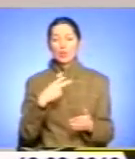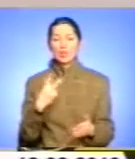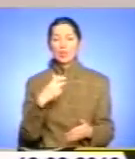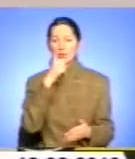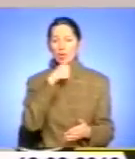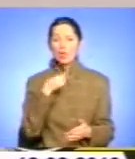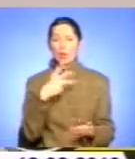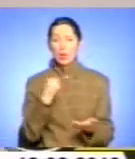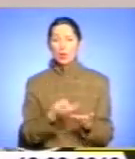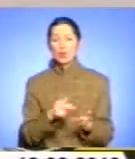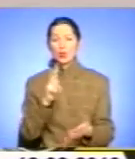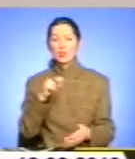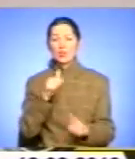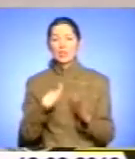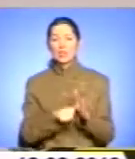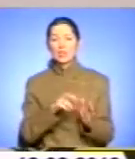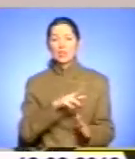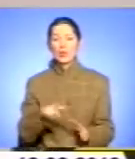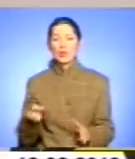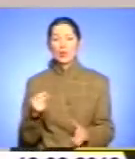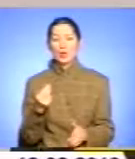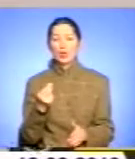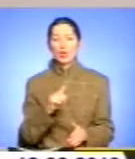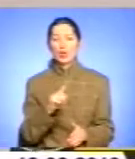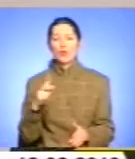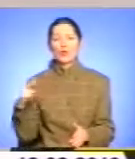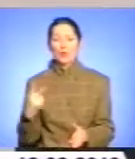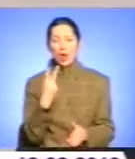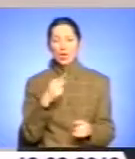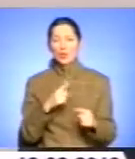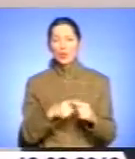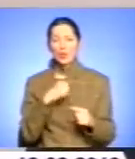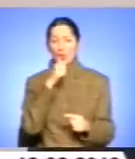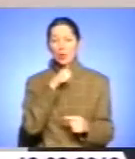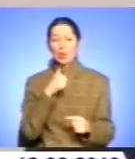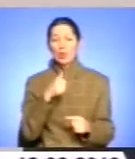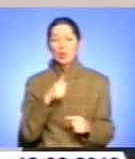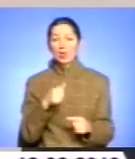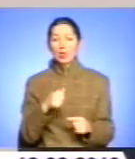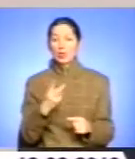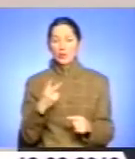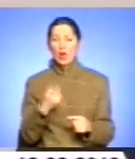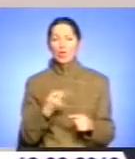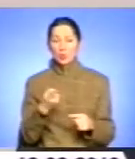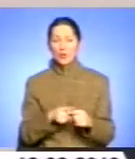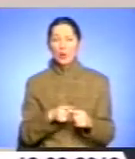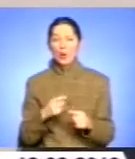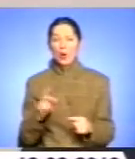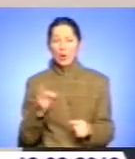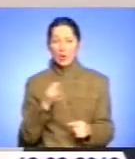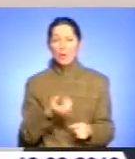передбачено 216 мільйонів гривень, що в 2,5 рази більше, ніж в минулому році. І